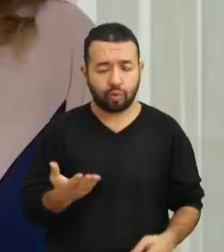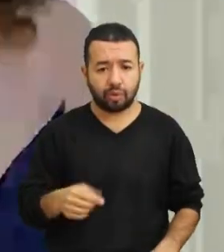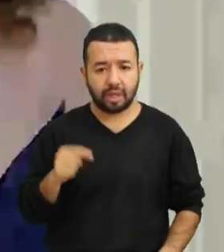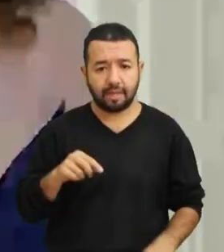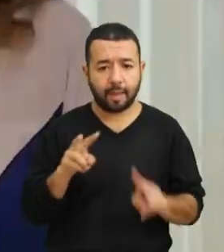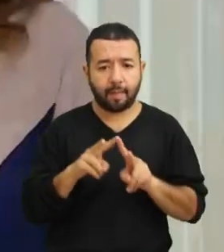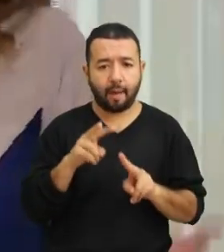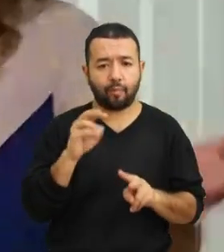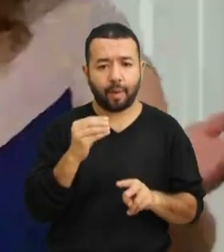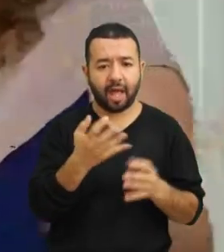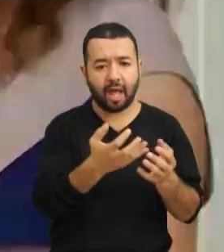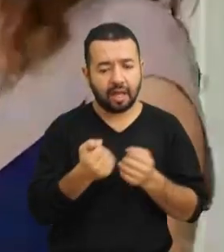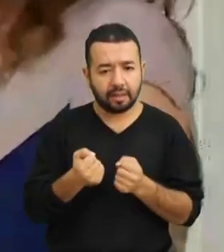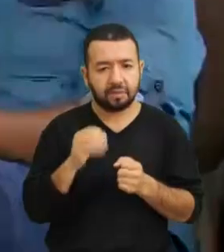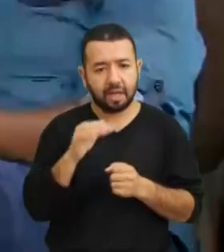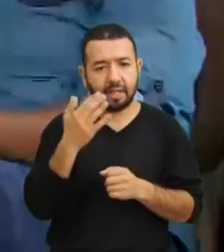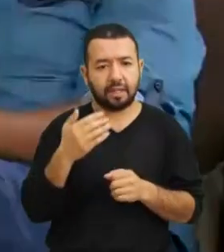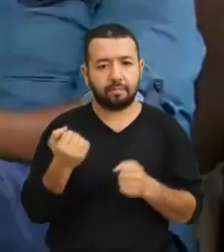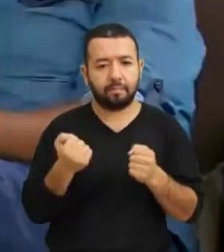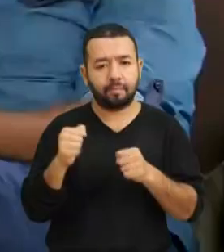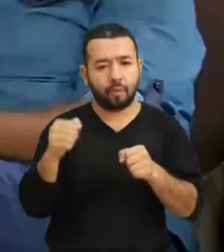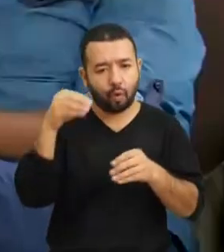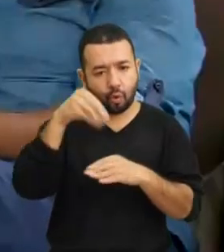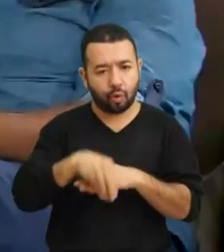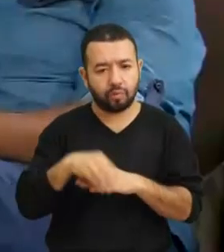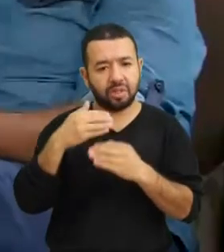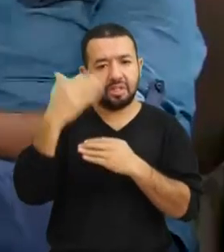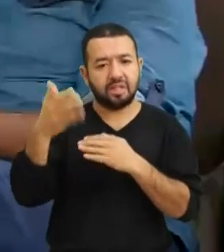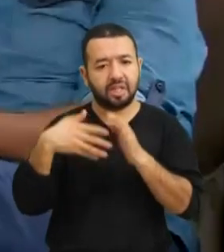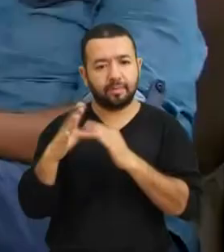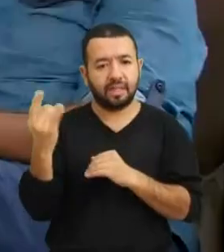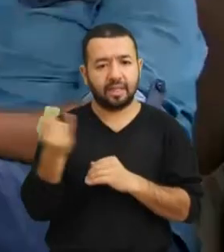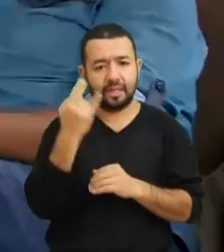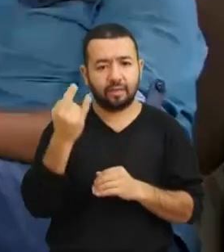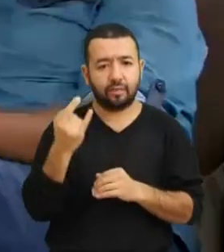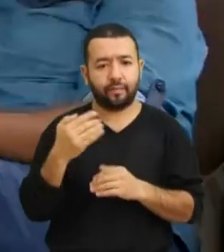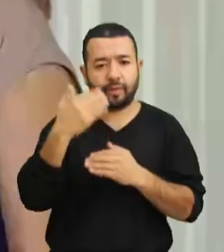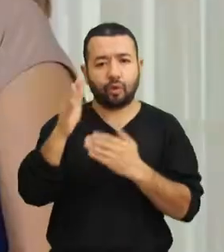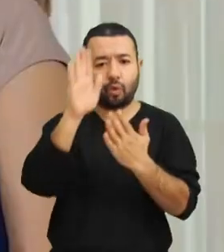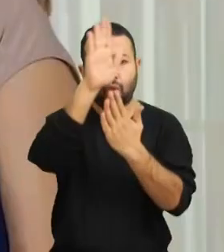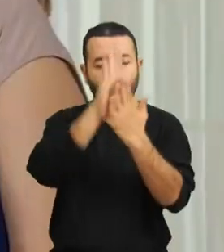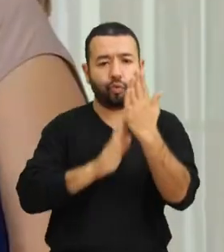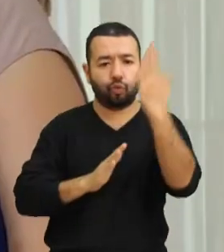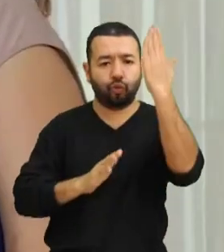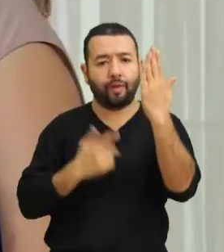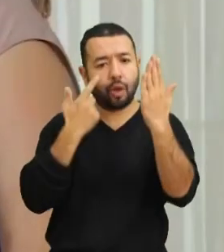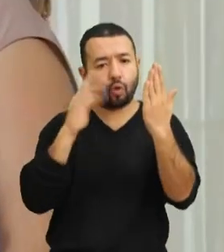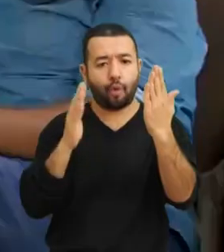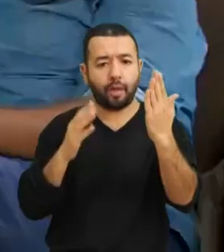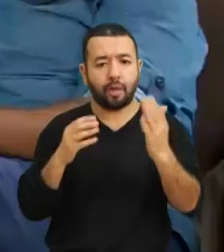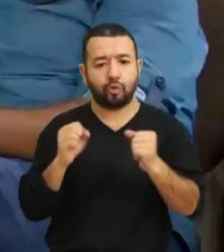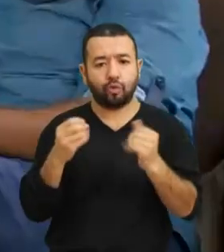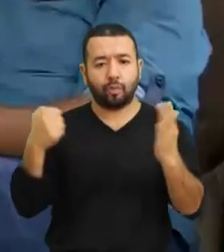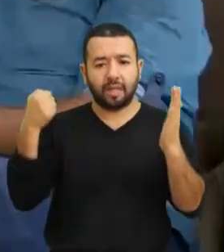Şimdi Mahmut Kemal'i almış hayatım, tamam mı? Bebek arabasına koymuş, dışarı çıkmışlar, geziyorlar. Karşılarında da duvar, koca duvarı sen görme.